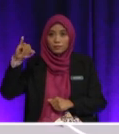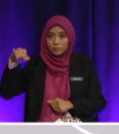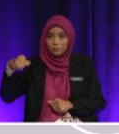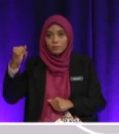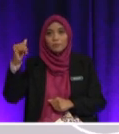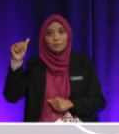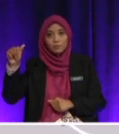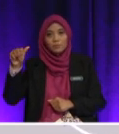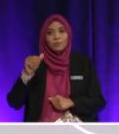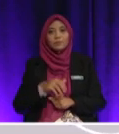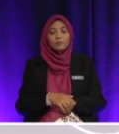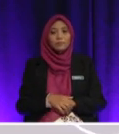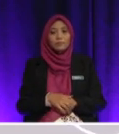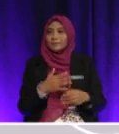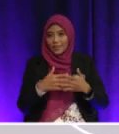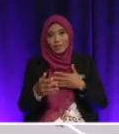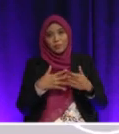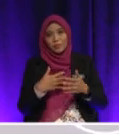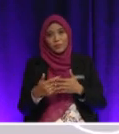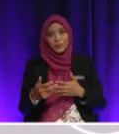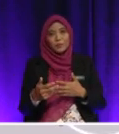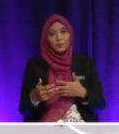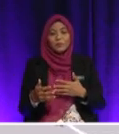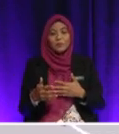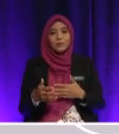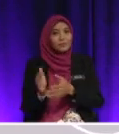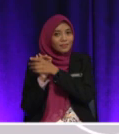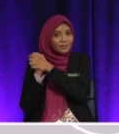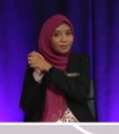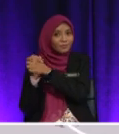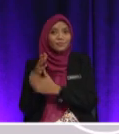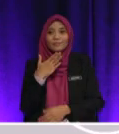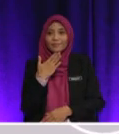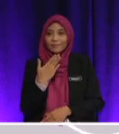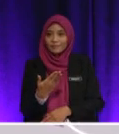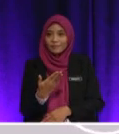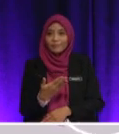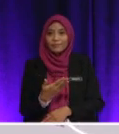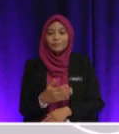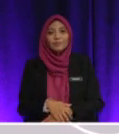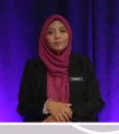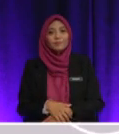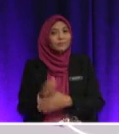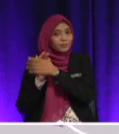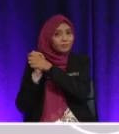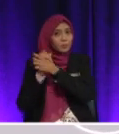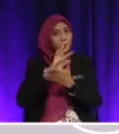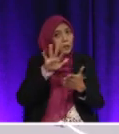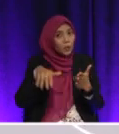sebut kan ya terima kasih ya kita nih semuanya